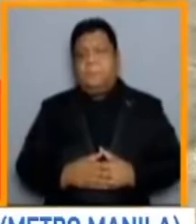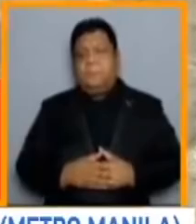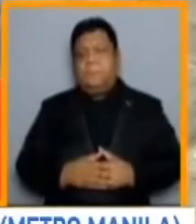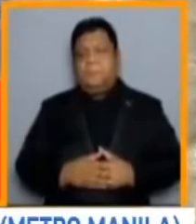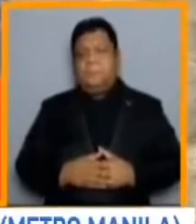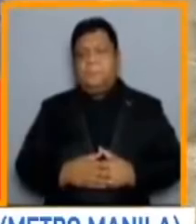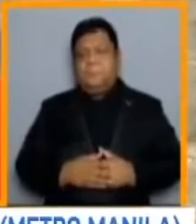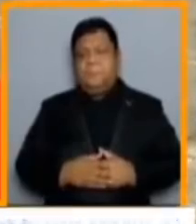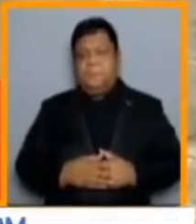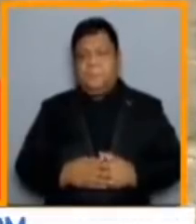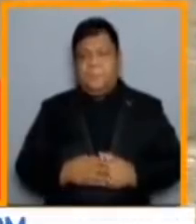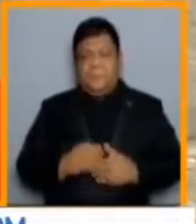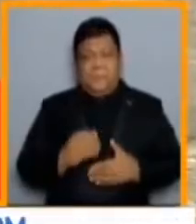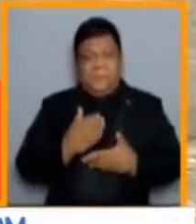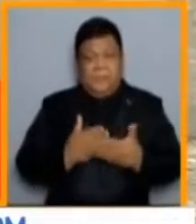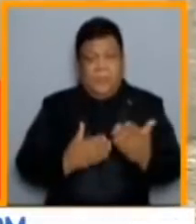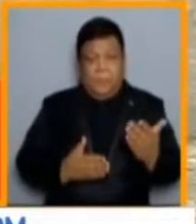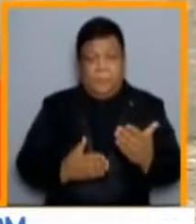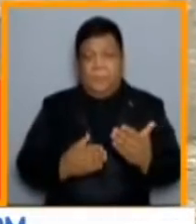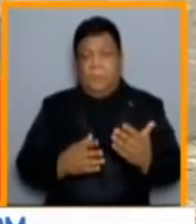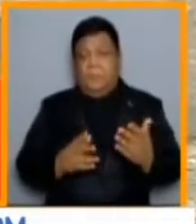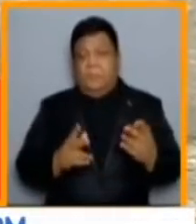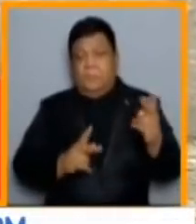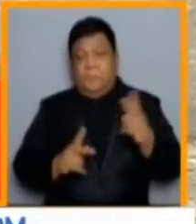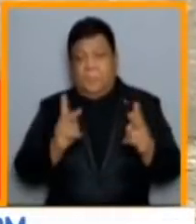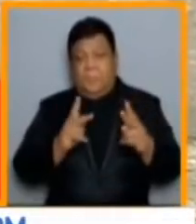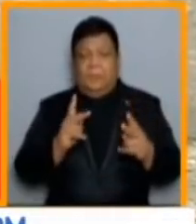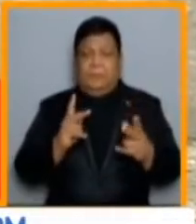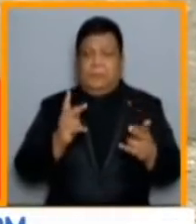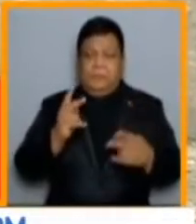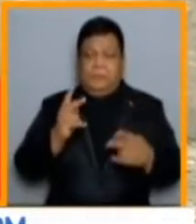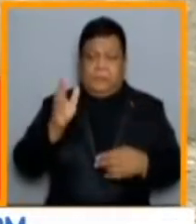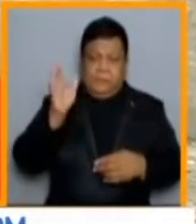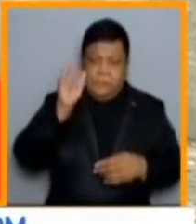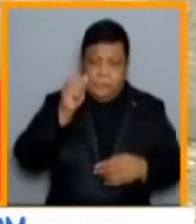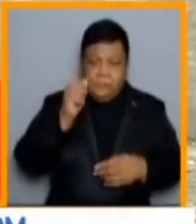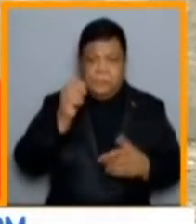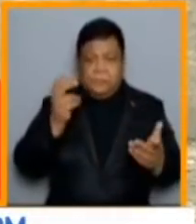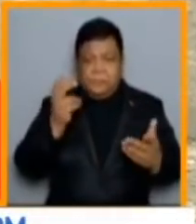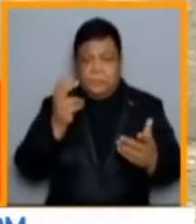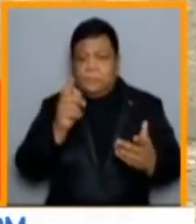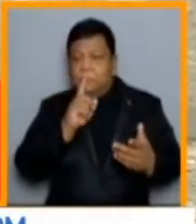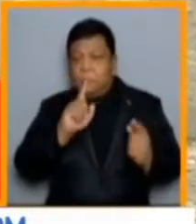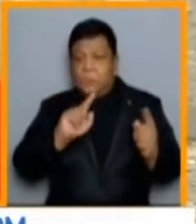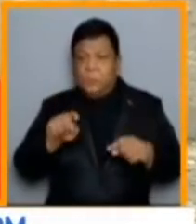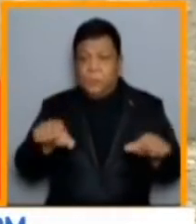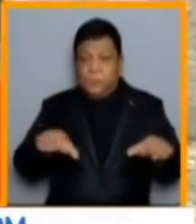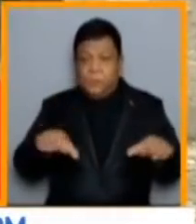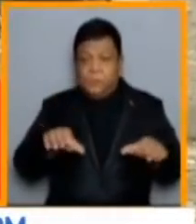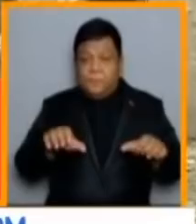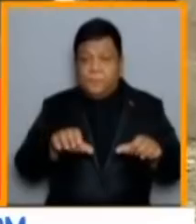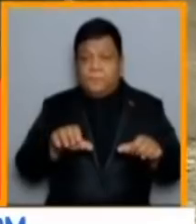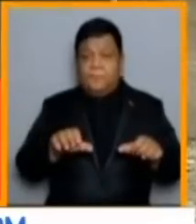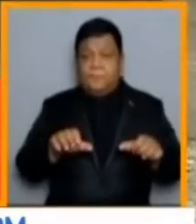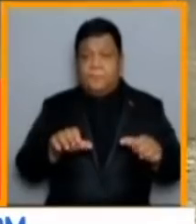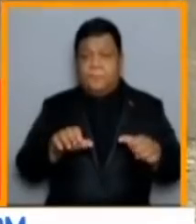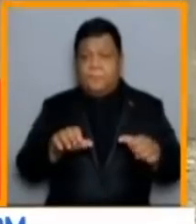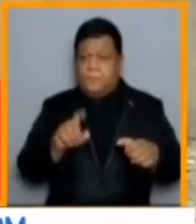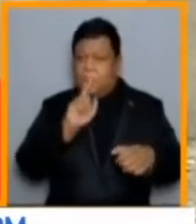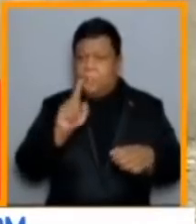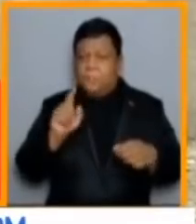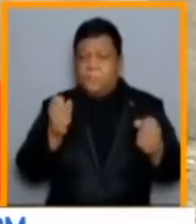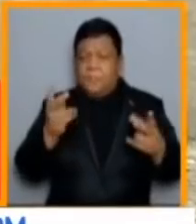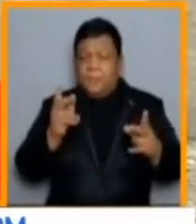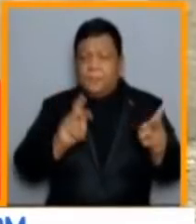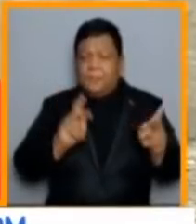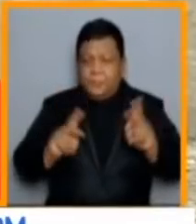mga commuter dito na papasok sa trabaho na talagang maaga palang bumabangon para hindi maabala sa ganitong traffic. Live